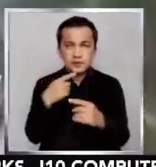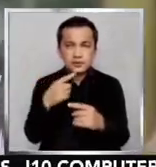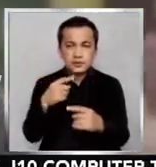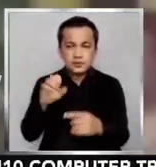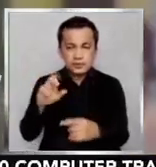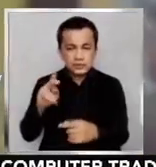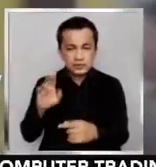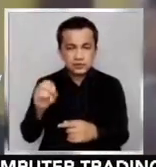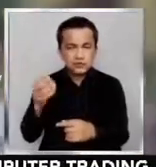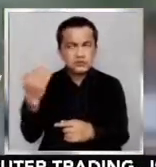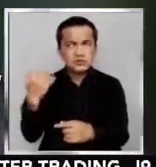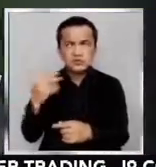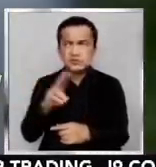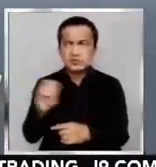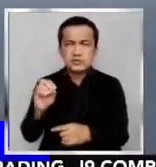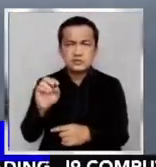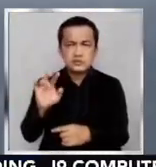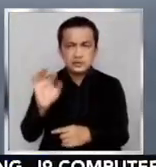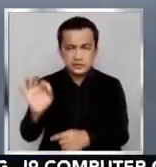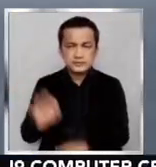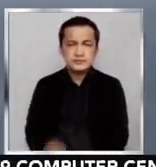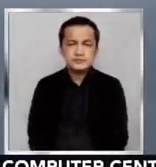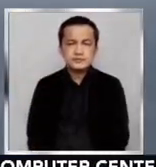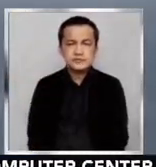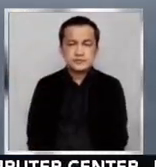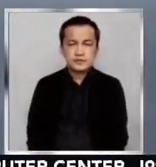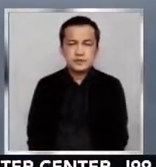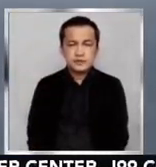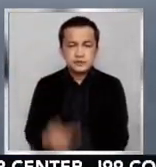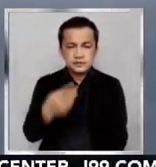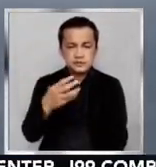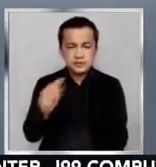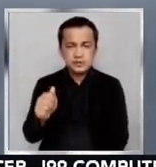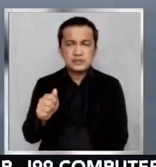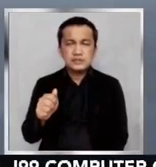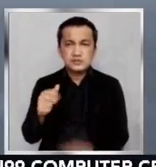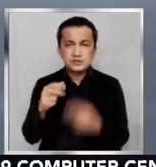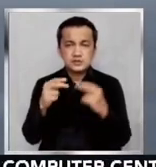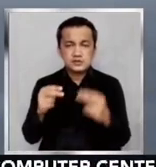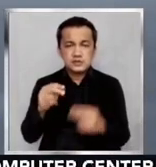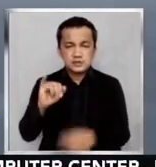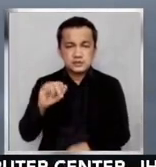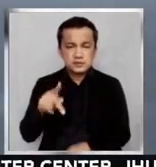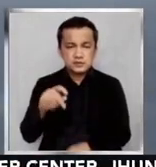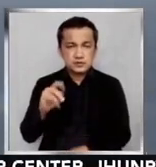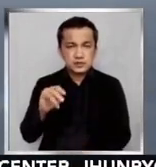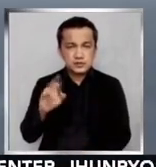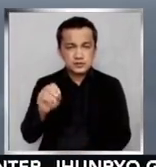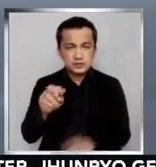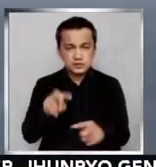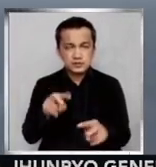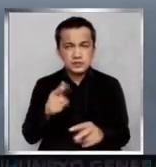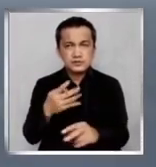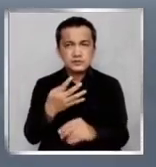noong 2009. Para sa GMA Integrated News, JP Soriano, nakatutok 24 oras.